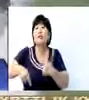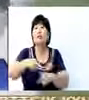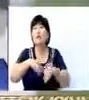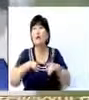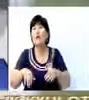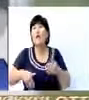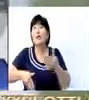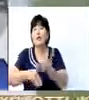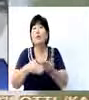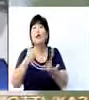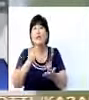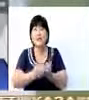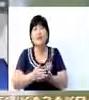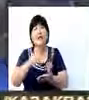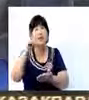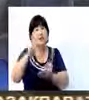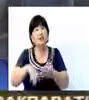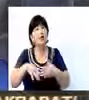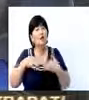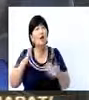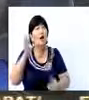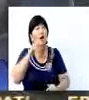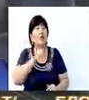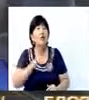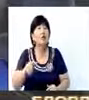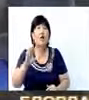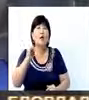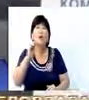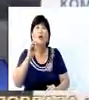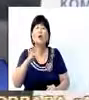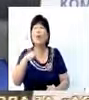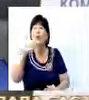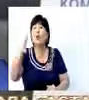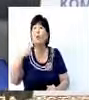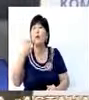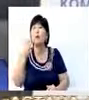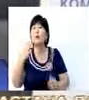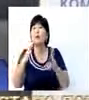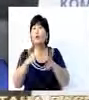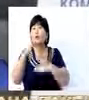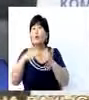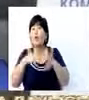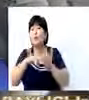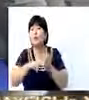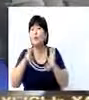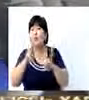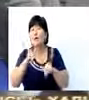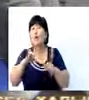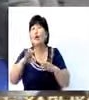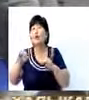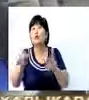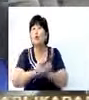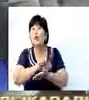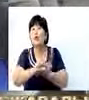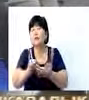дамытуға ықпал етеді дегенде сенім зор. Алдағы уақытта Байқоңырда көпқабатты 5 тұрғын үй салу жоспары қарастырылып, жобалық